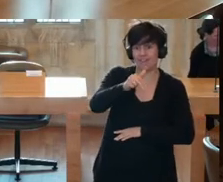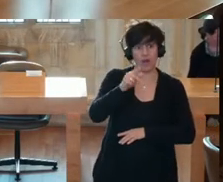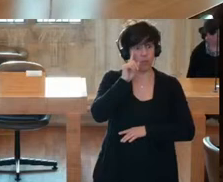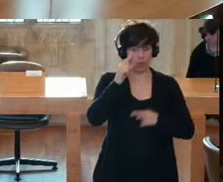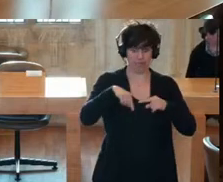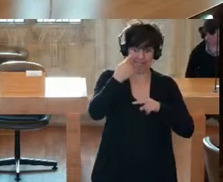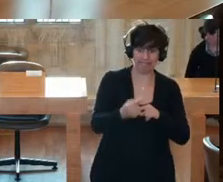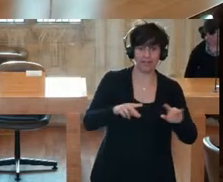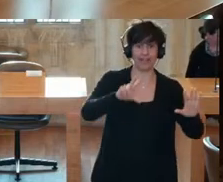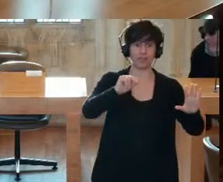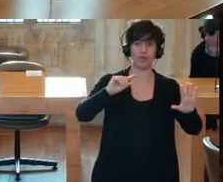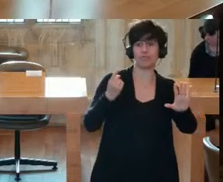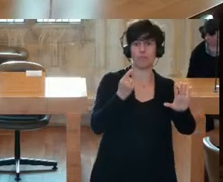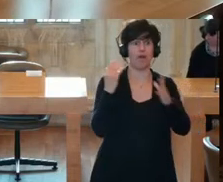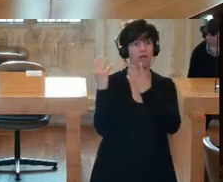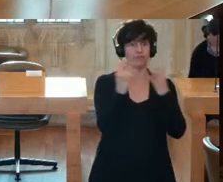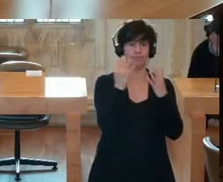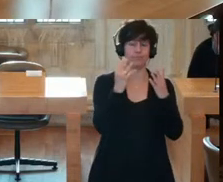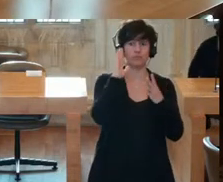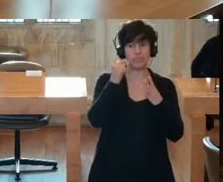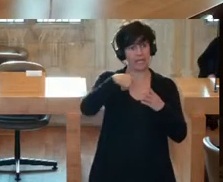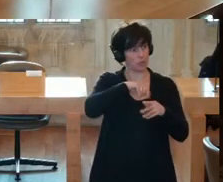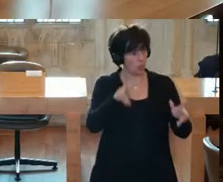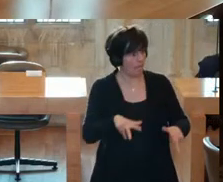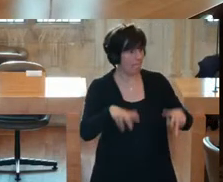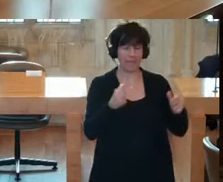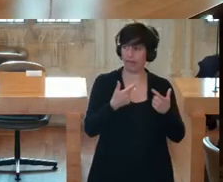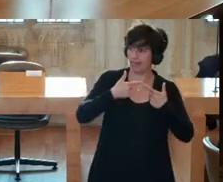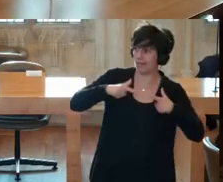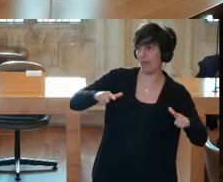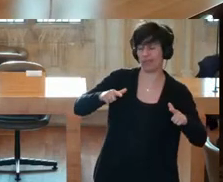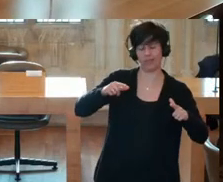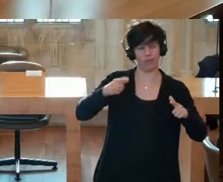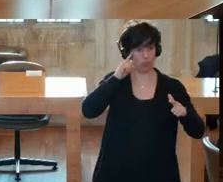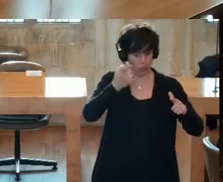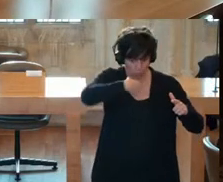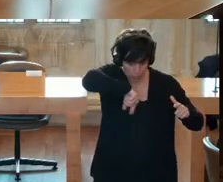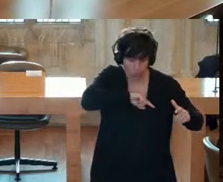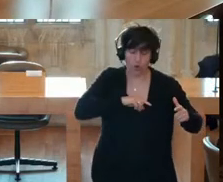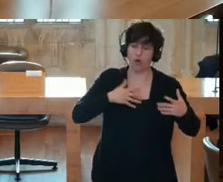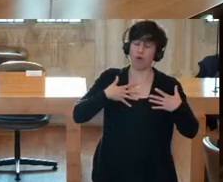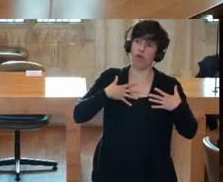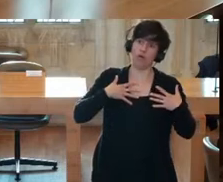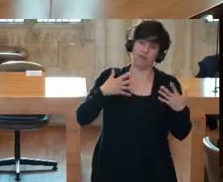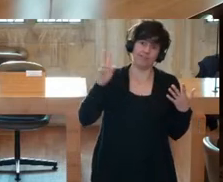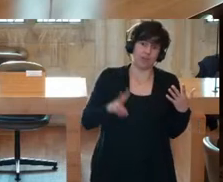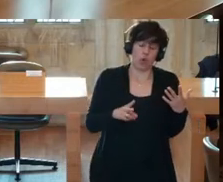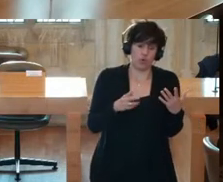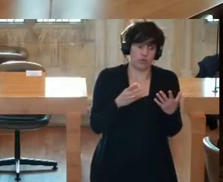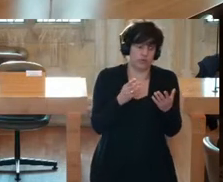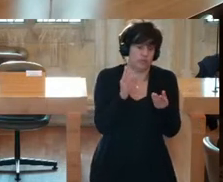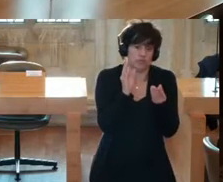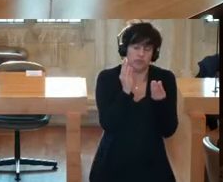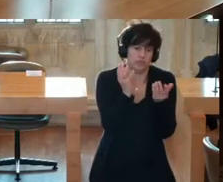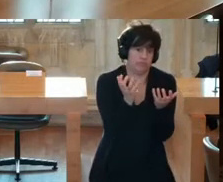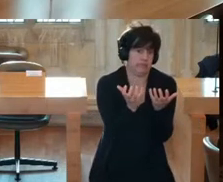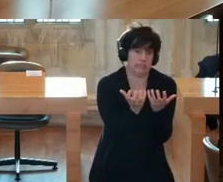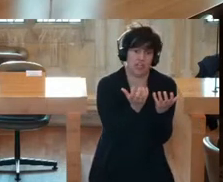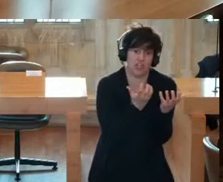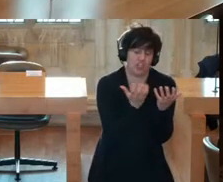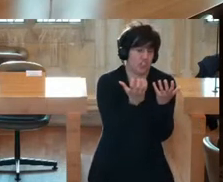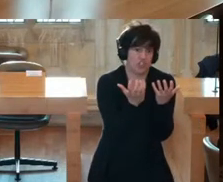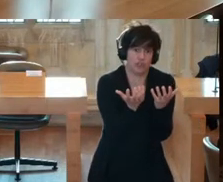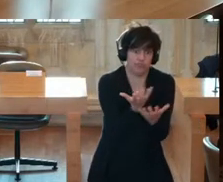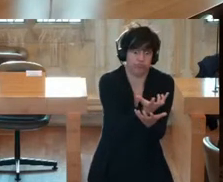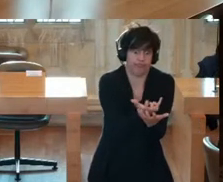anniversaire à quel point la paix et la liberté ont évidemment, sont évidemment des biens précieux. Alors en ce